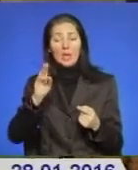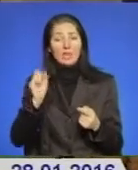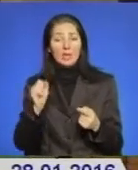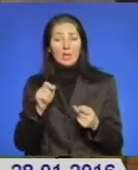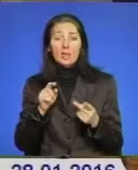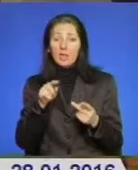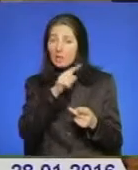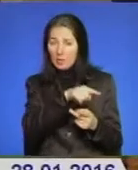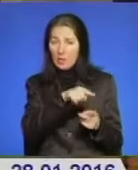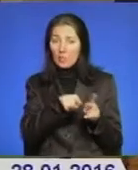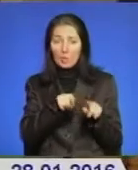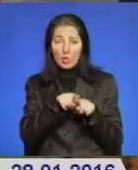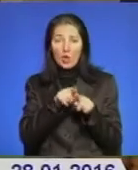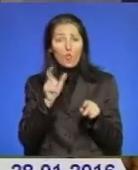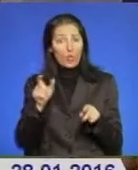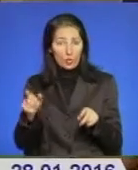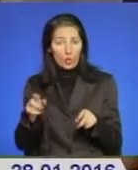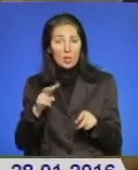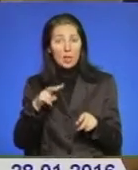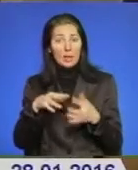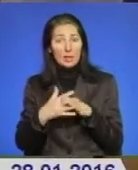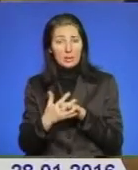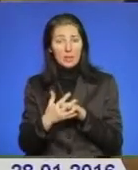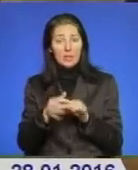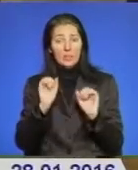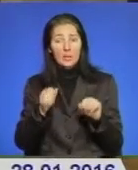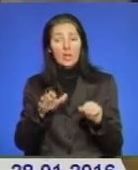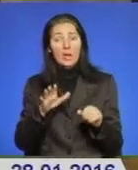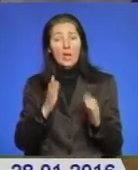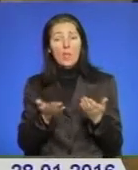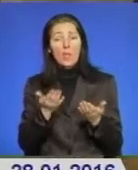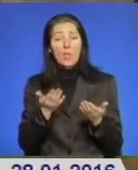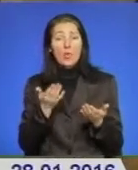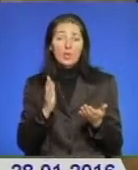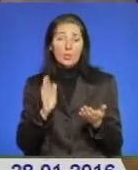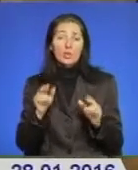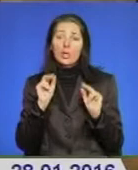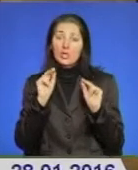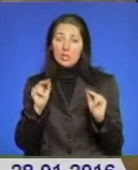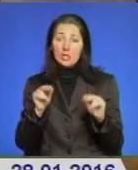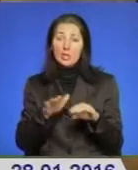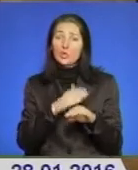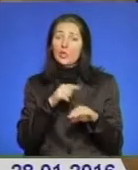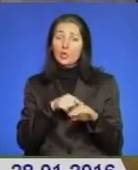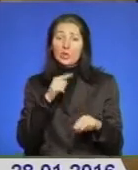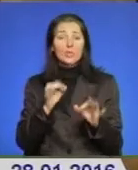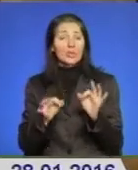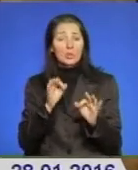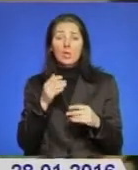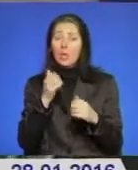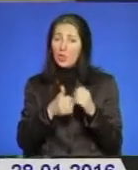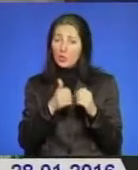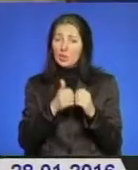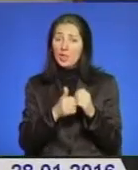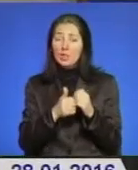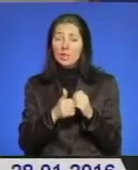там ланівчани. Влада може бути, я вважаю, чесним, добросовісним арбітром посередині.